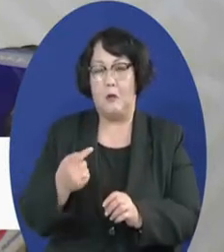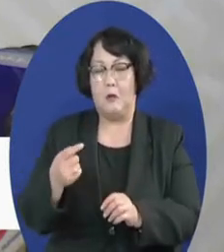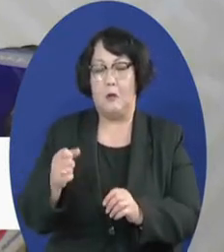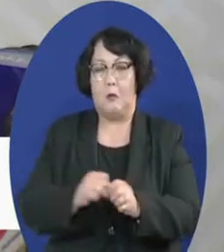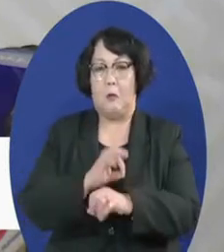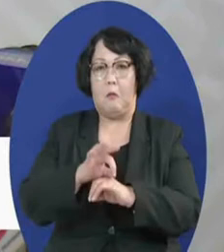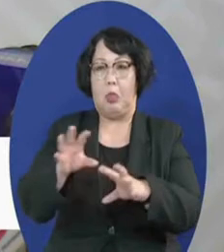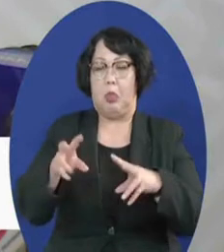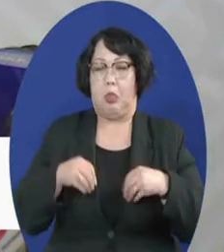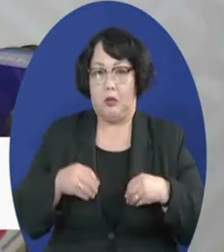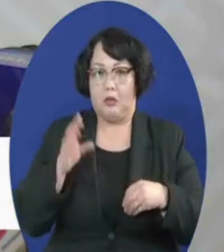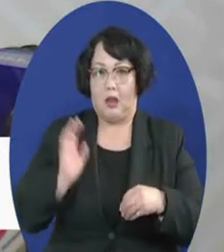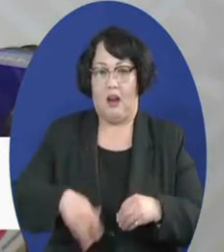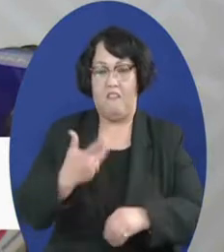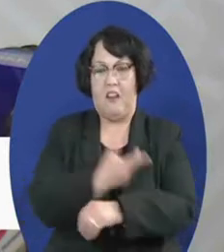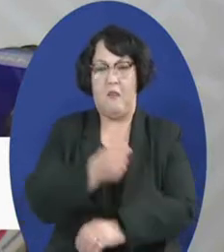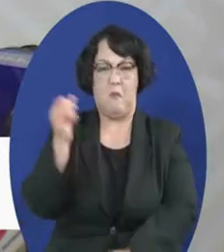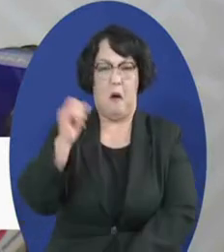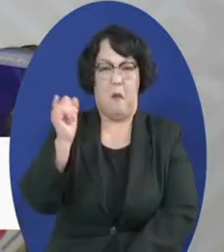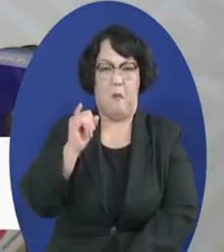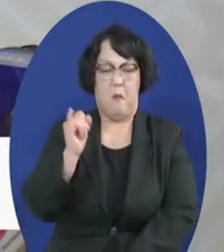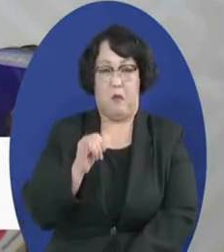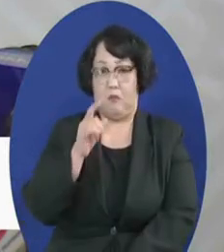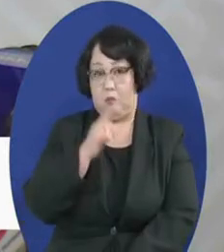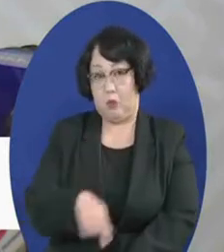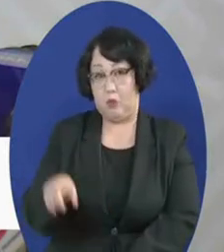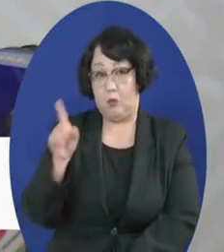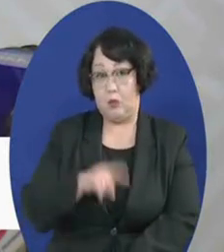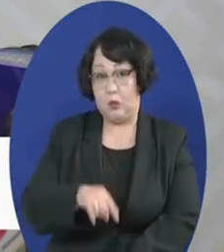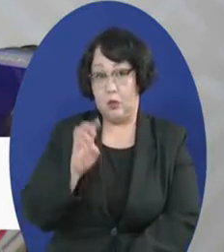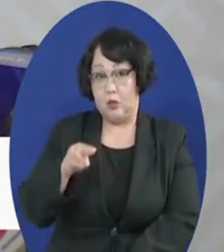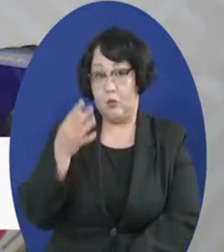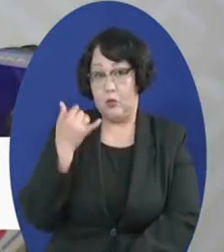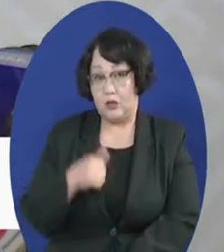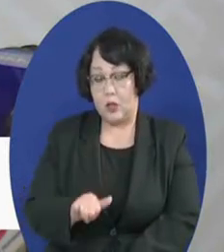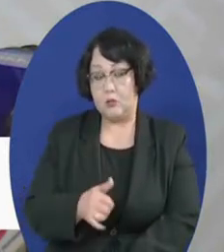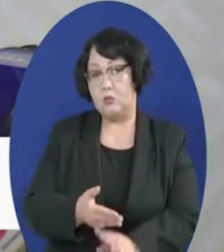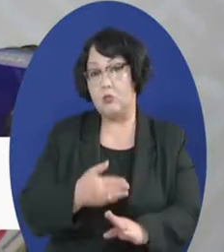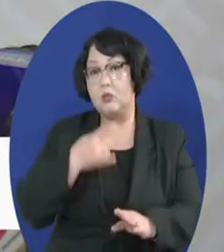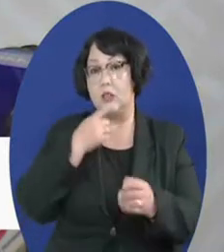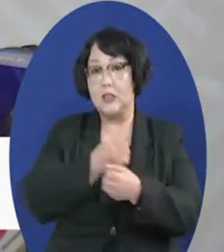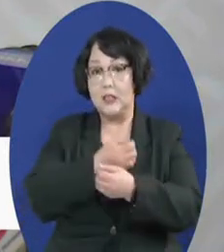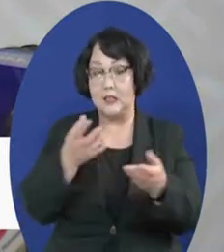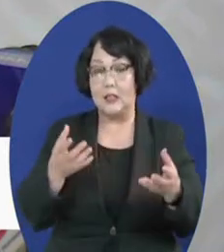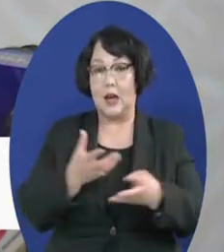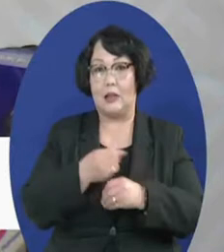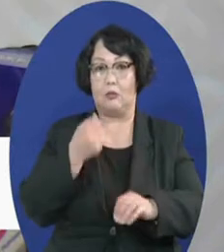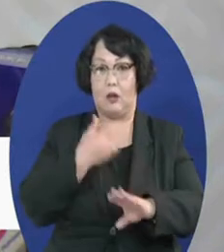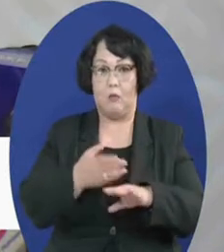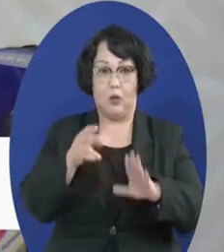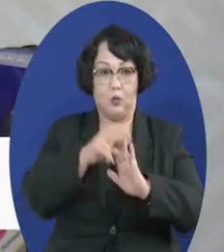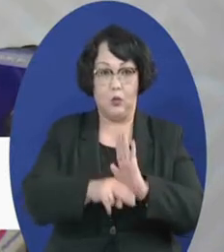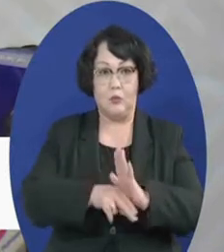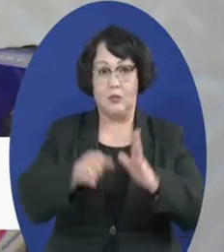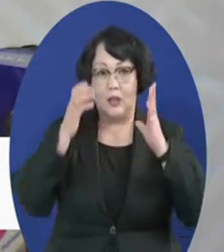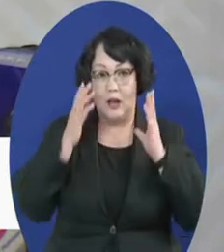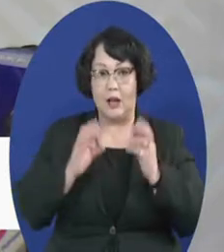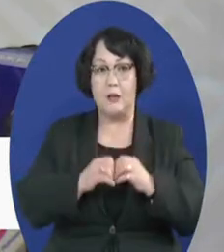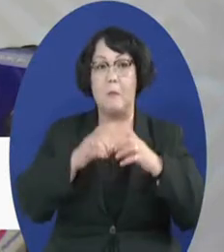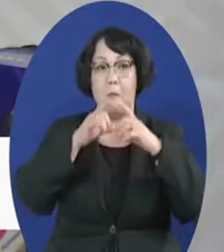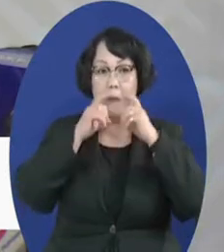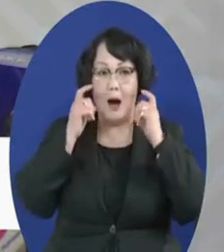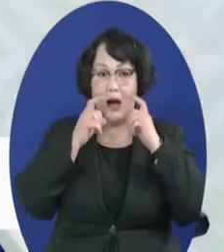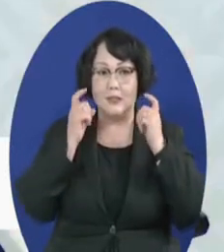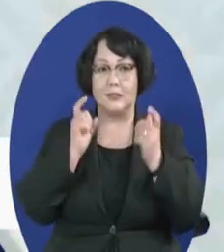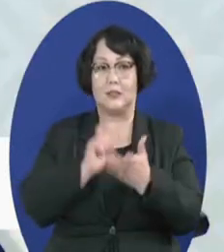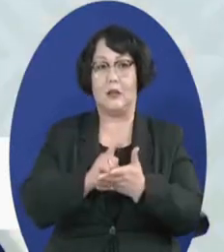голдох шилэх ийм байдал үүсэх үе. Тийм учраас түрүүний хэлсэнчлэн хамгаалт, халдвар хамгааллын дэглэмээ, маска зүүж